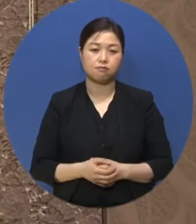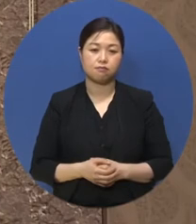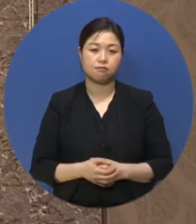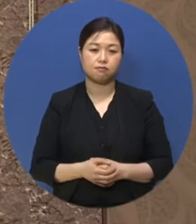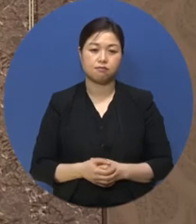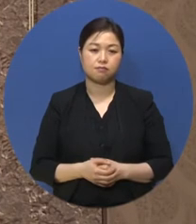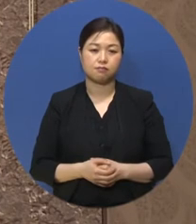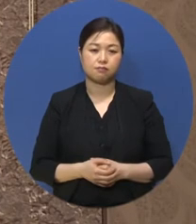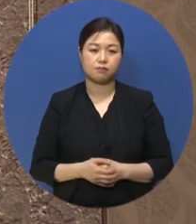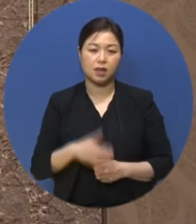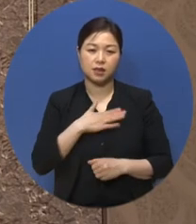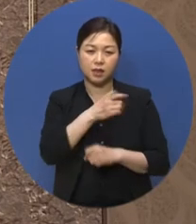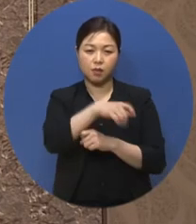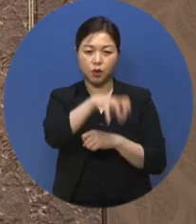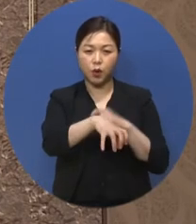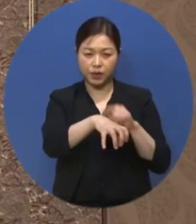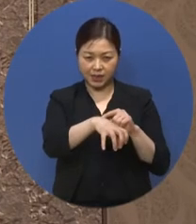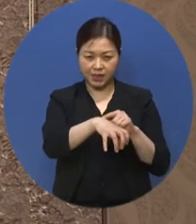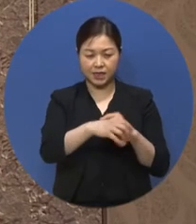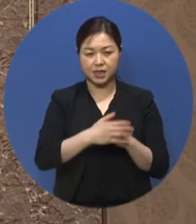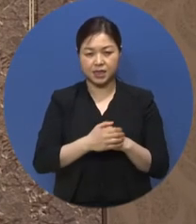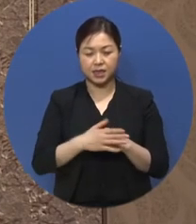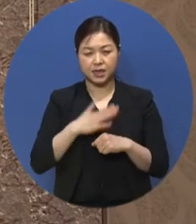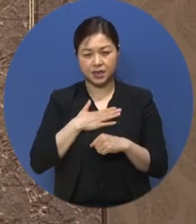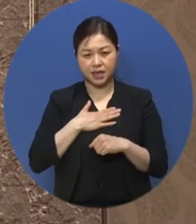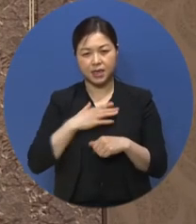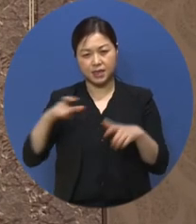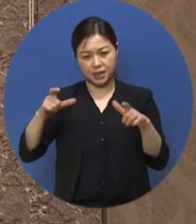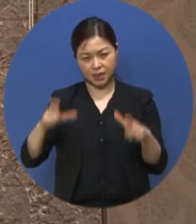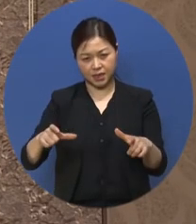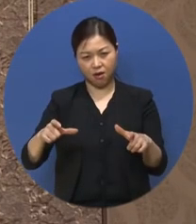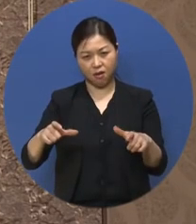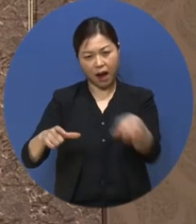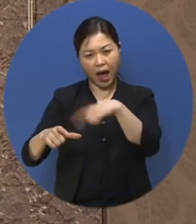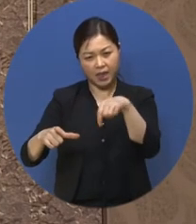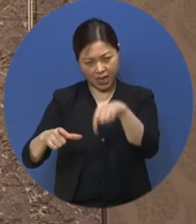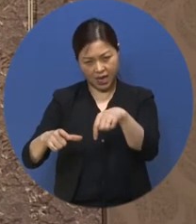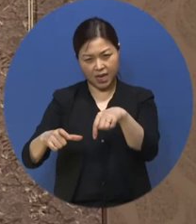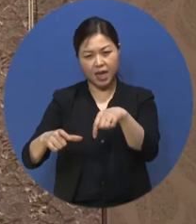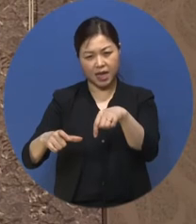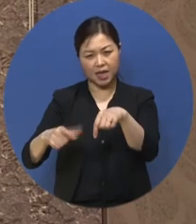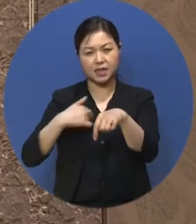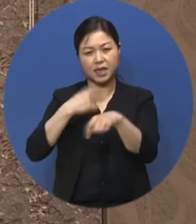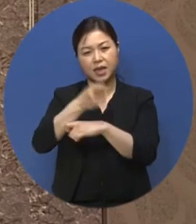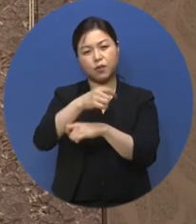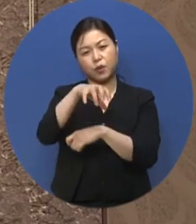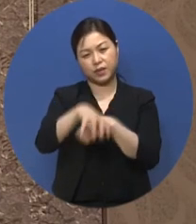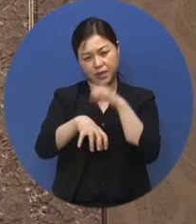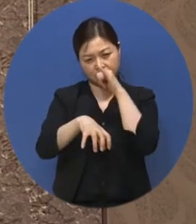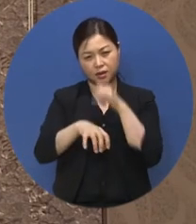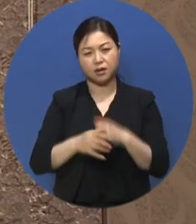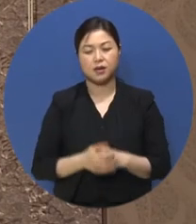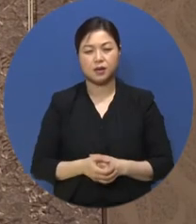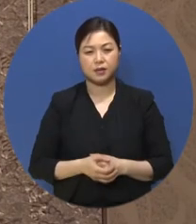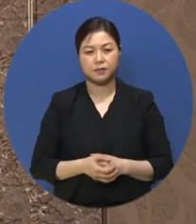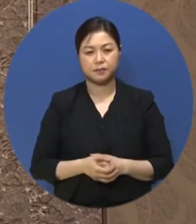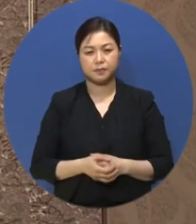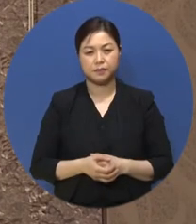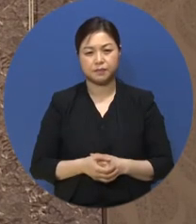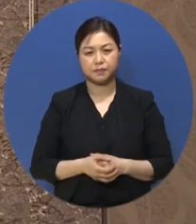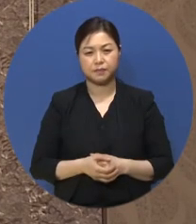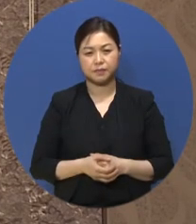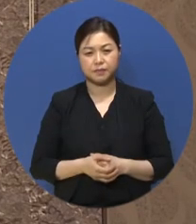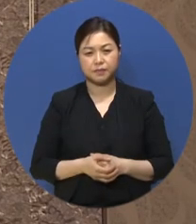제 사무실이 제 지역구에 있어요. 아, 개인 사무실이 구로구에 네, 구로구에 네. 있습니다. 근데 이제 어느 날